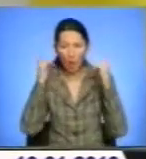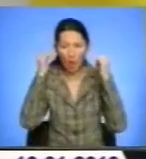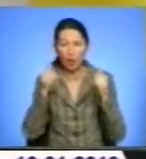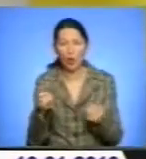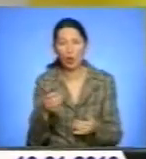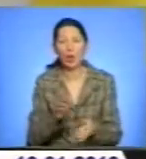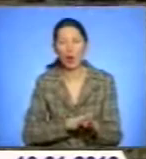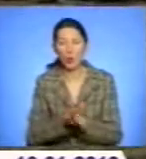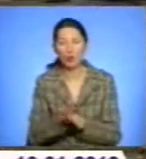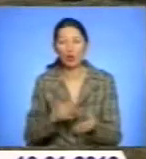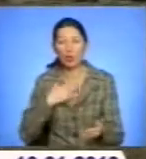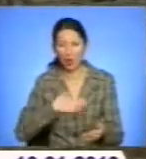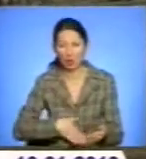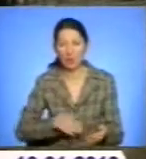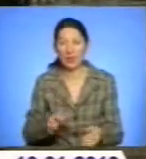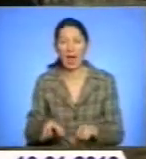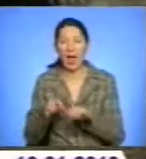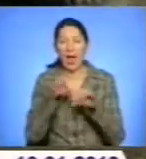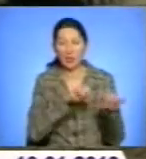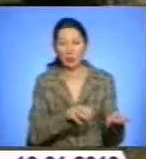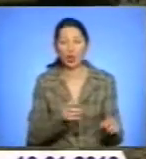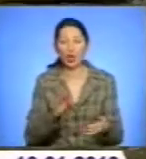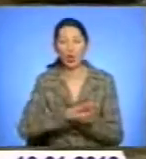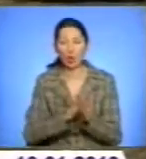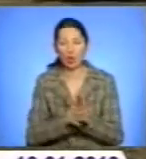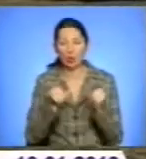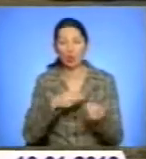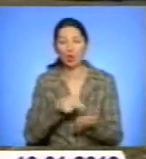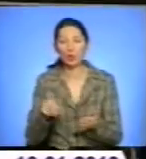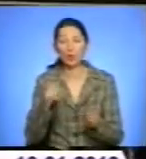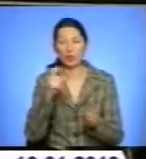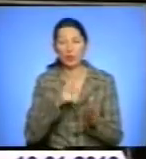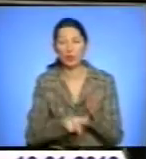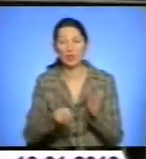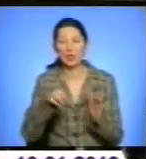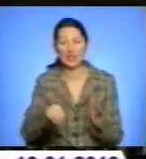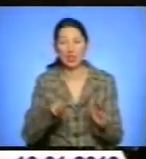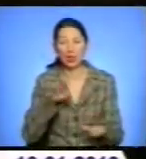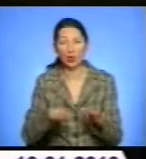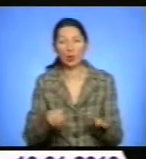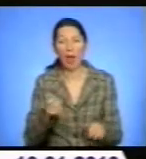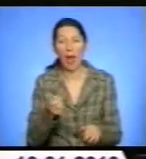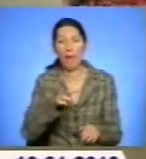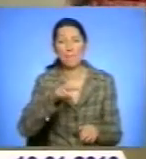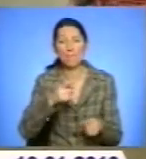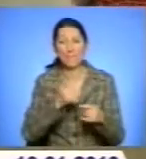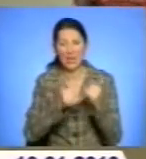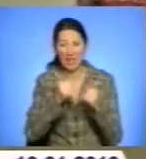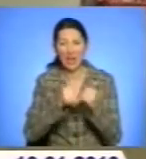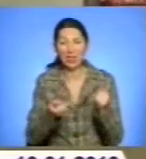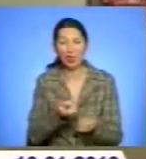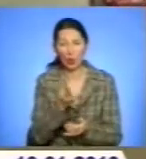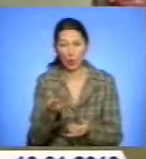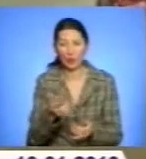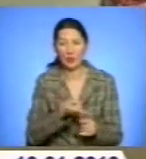експортні контракти. Однак нині закуплено 180 тисяч тонн мінеральних добрив. Це на 5% більше, ніж минулого року, але в п'ятеро менше